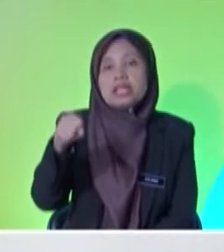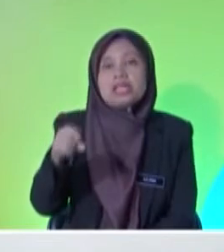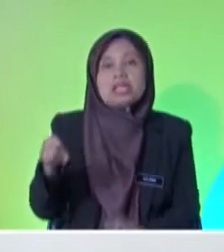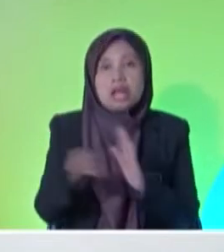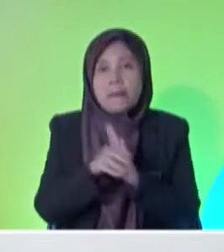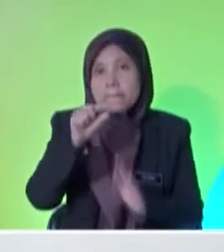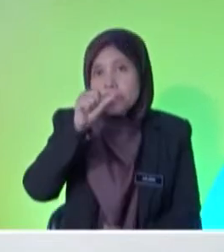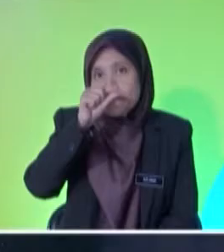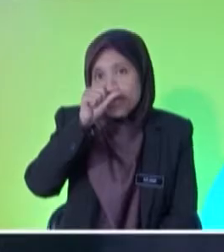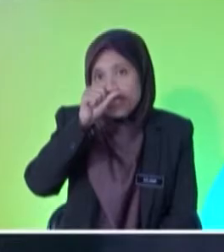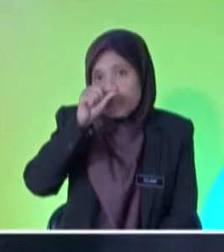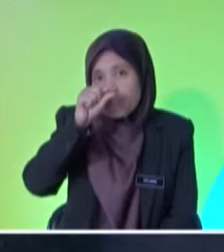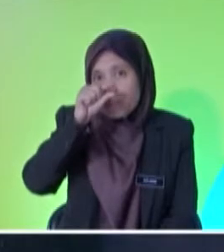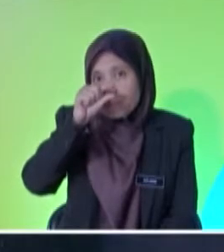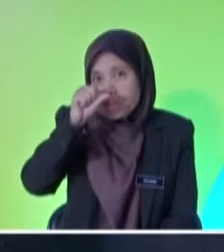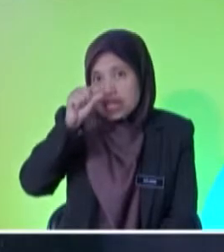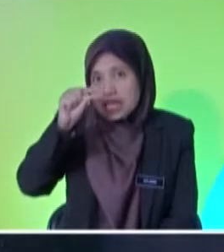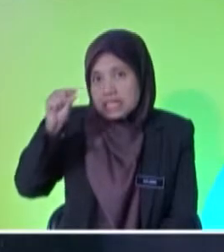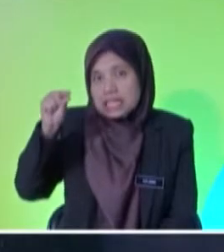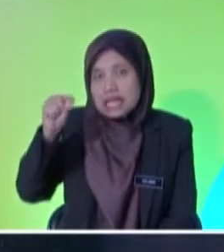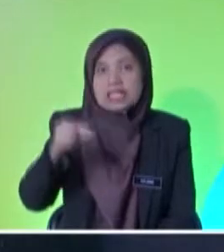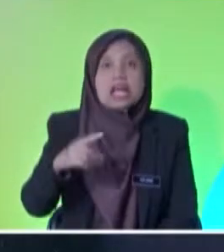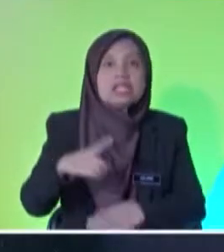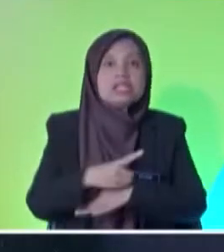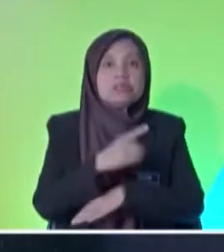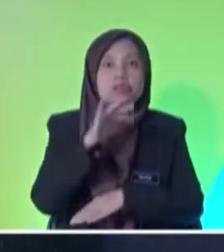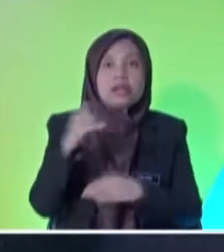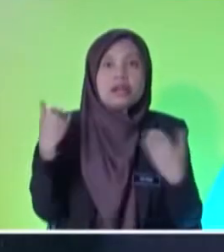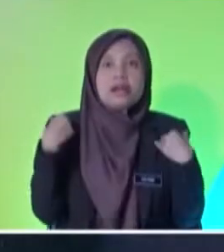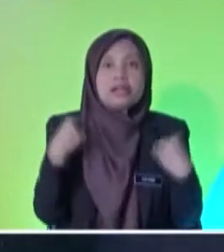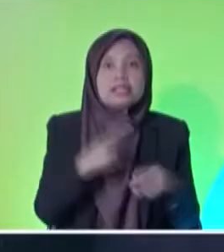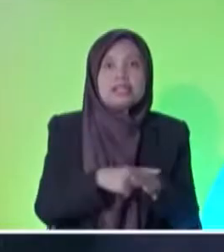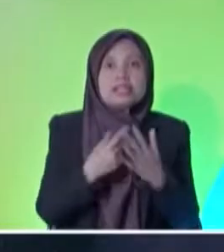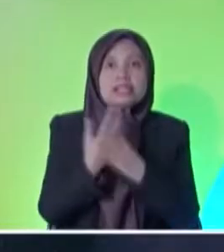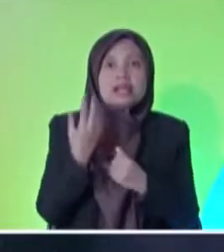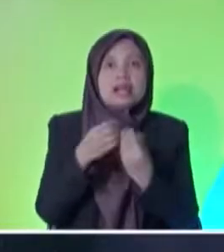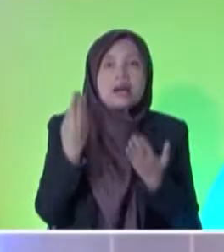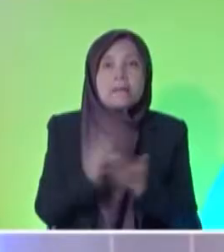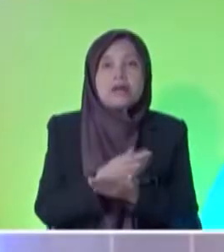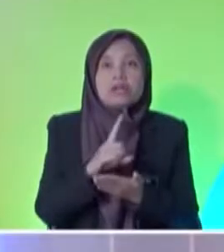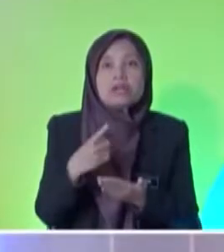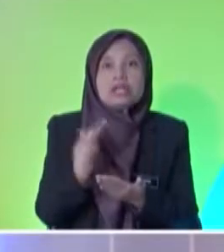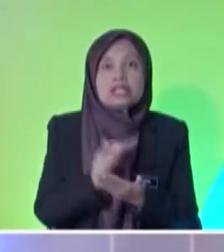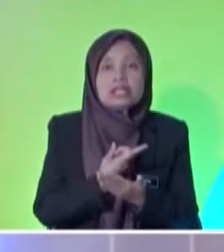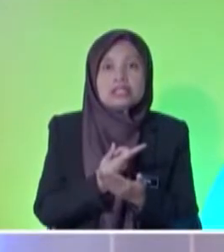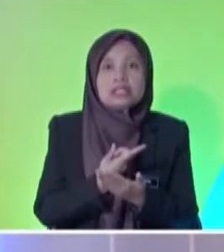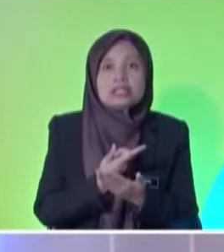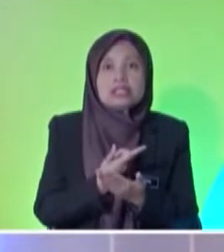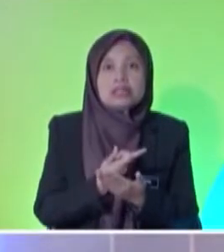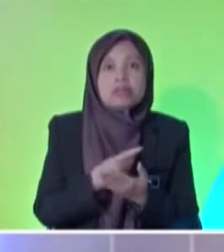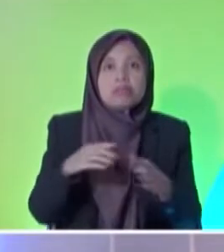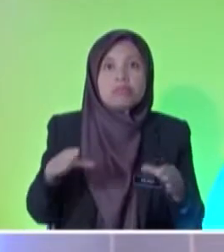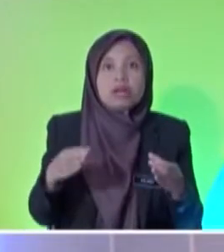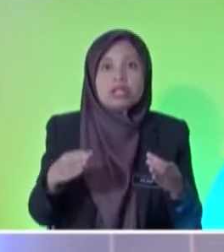scan apa murid-murid debu yang berada di tangan kemudian barulah kita aplikasikan debu